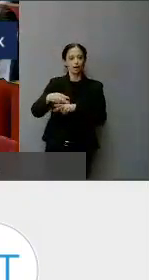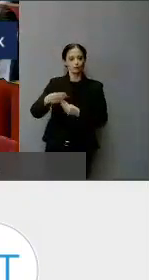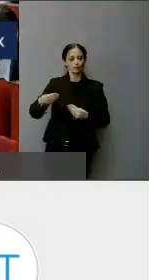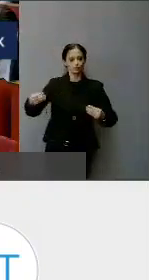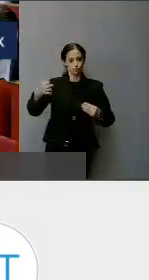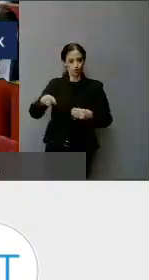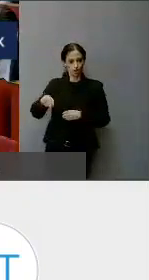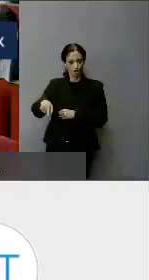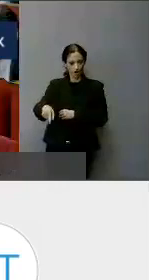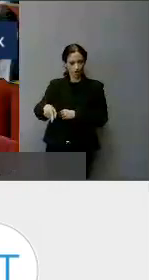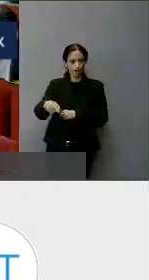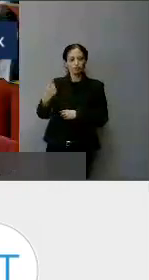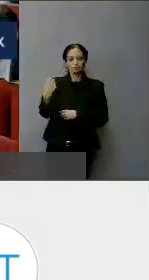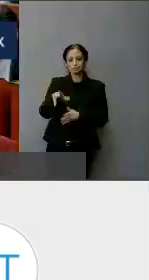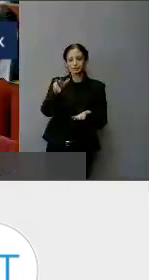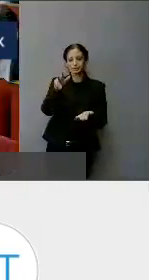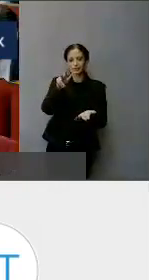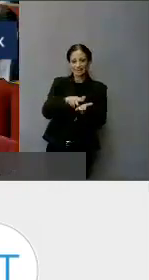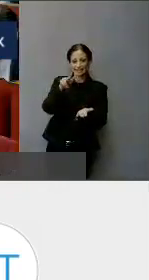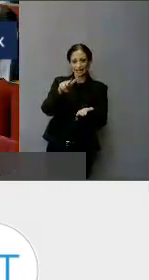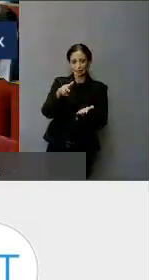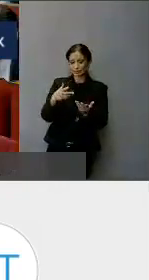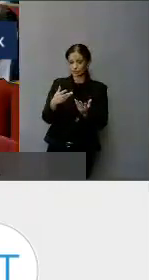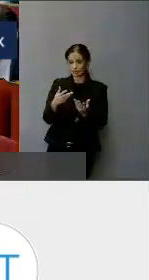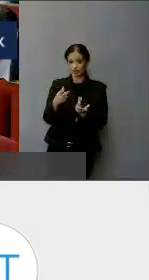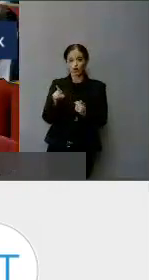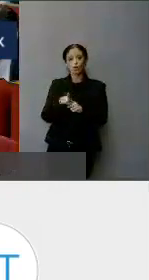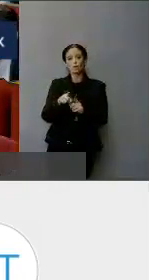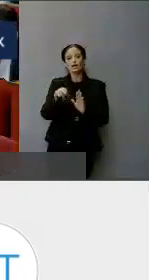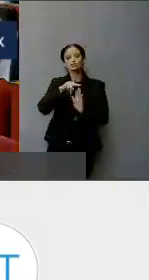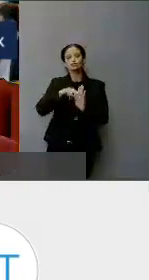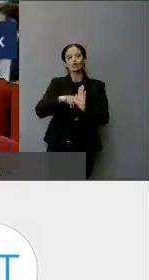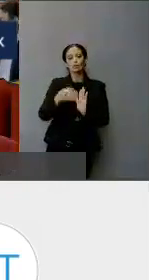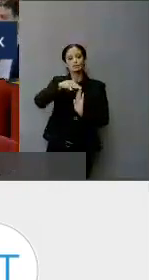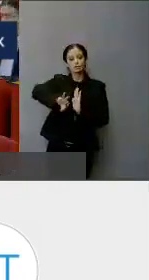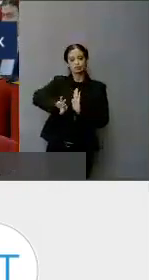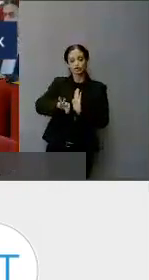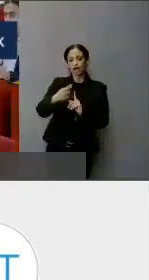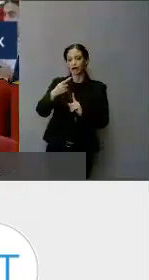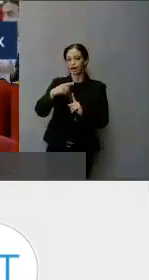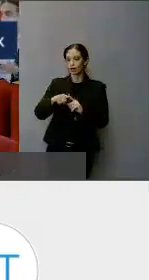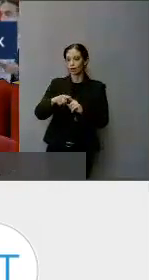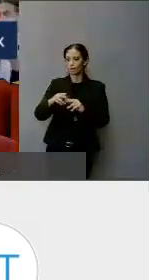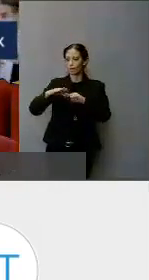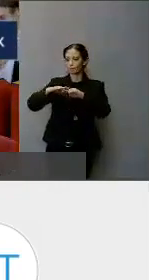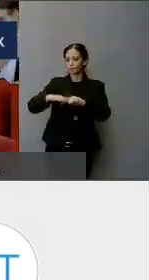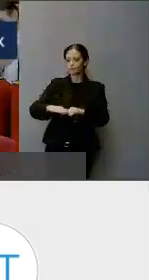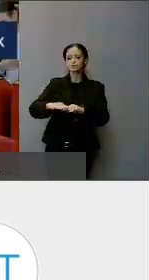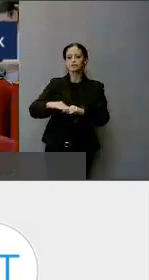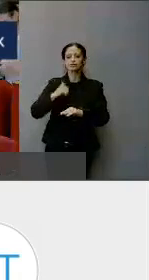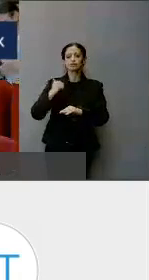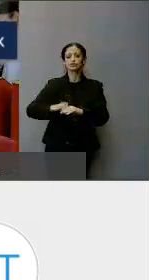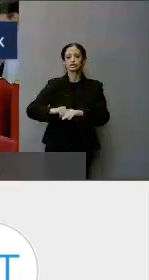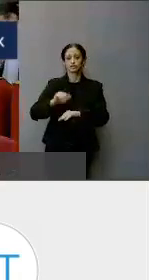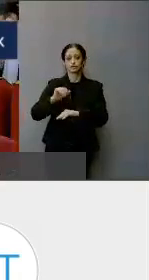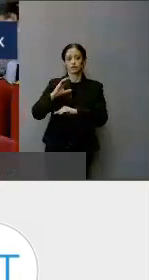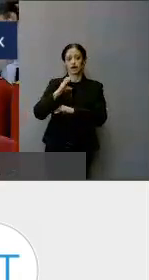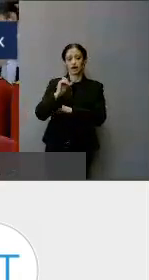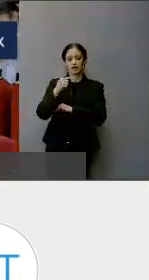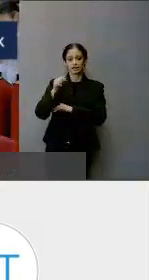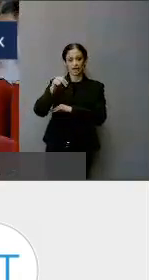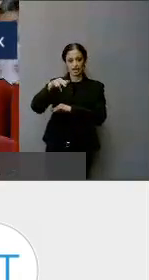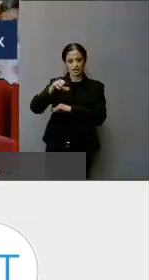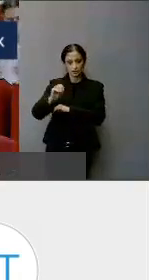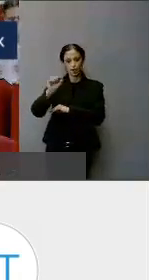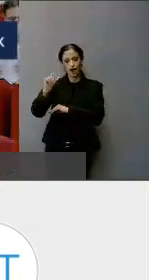una delibera fatta come norma speciale per favorire il cittadino cattaneo adorno che è proprietario tanti anni di quest'area che